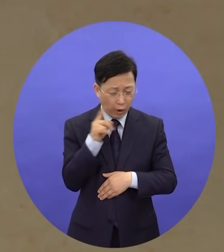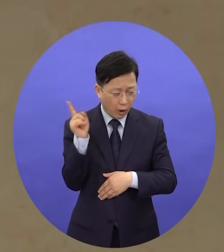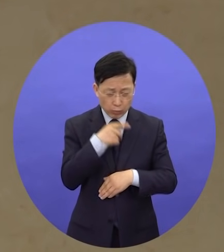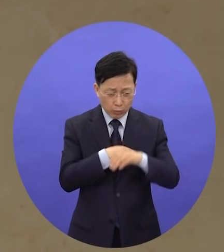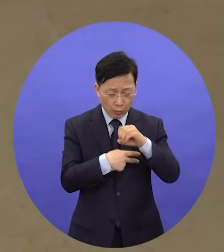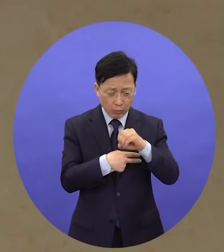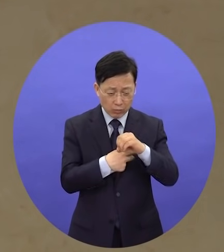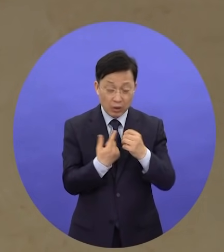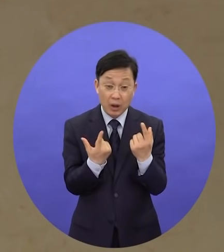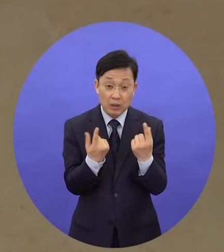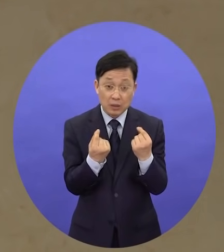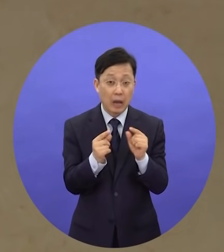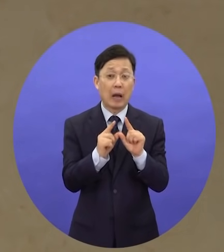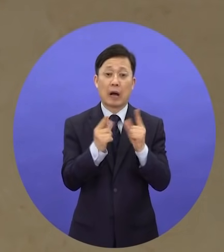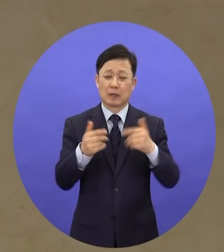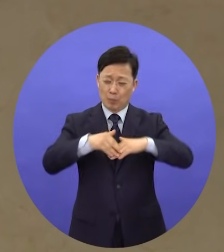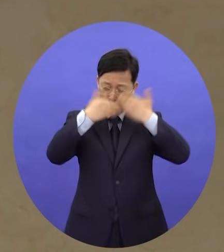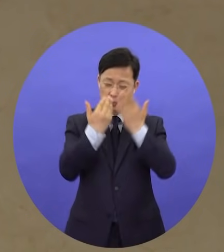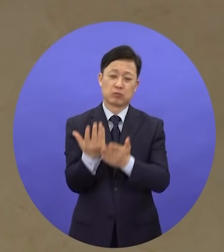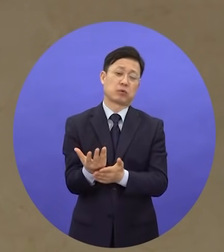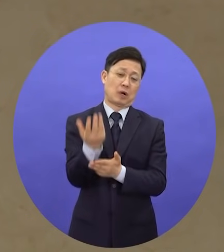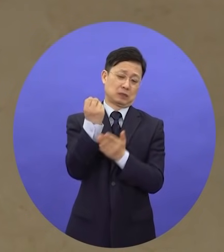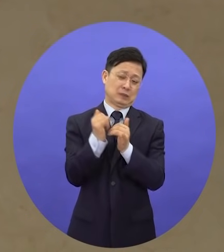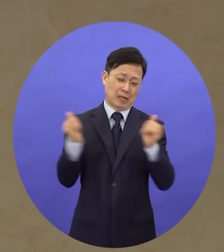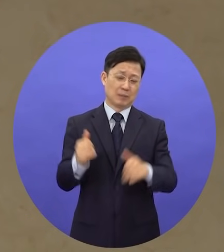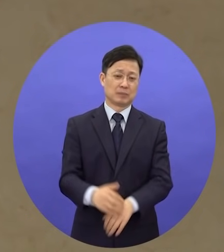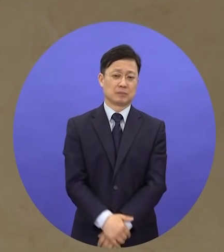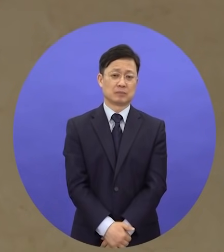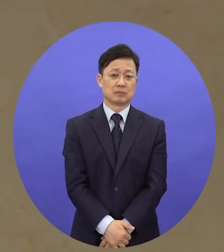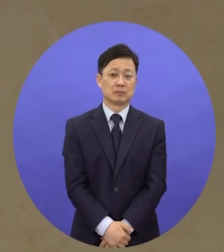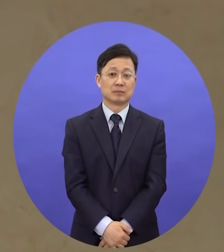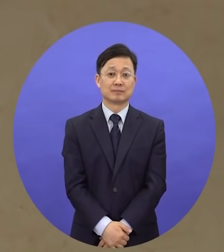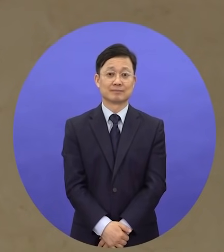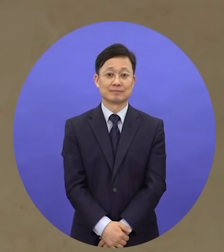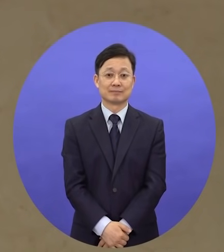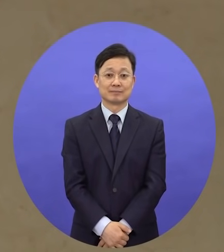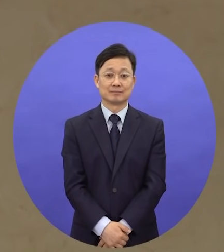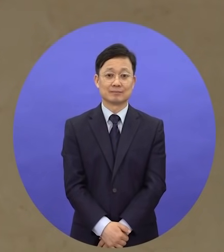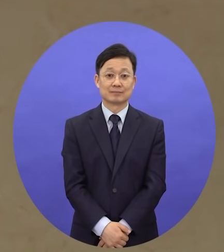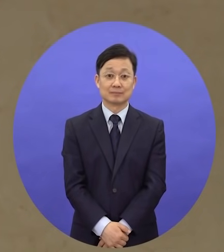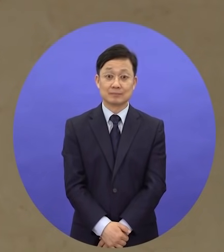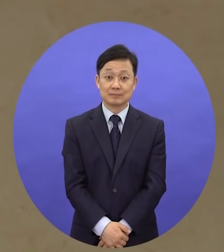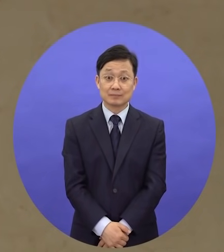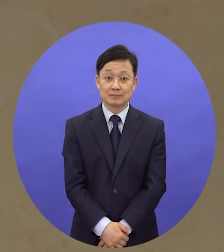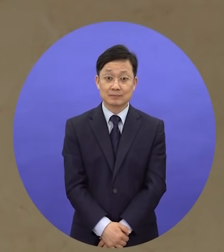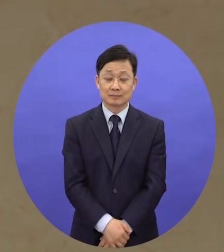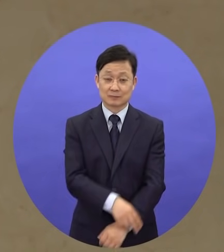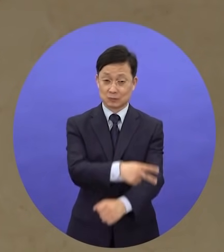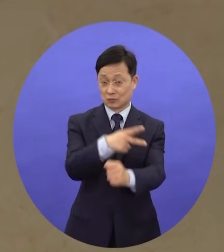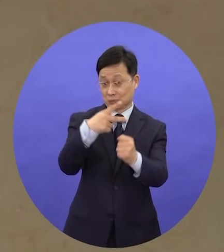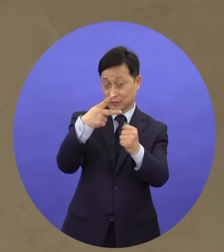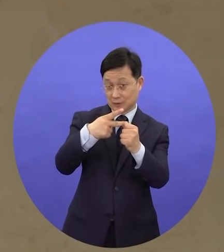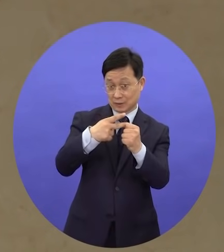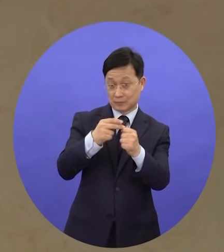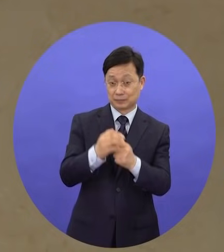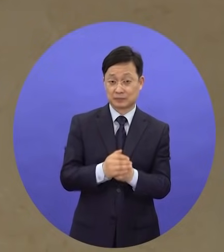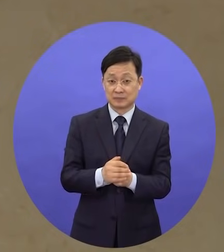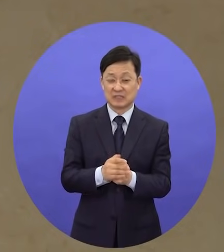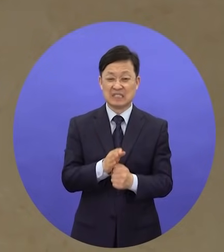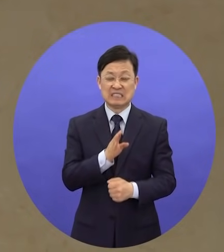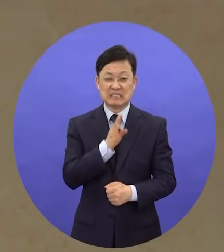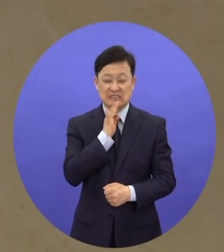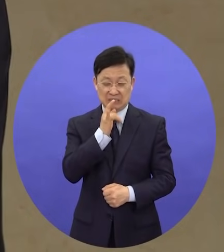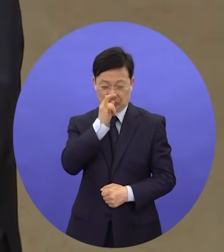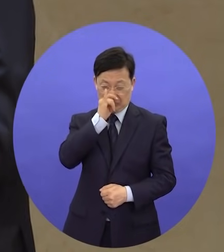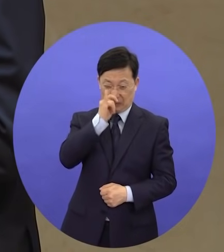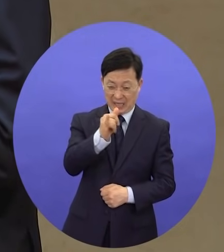him. 요즘 우리 말로 로마 16장에 나오는 하나님이 진짜로 재벌들을